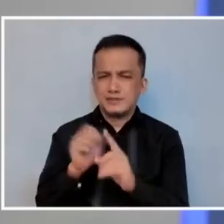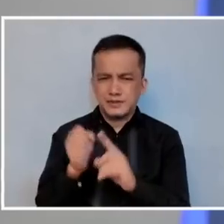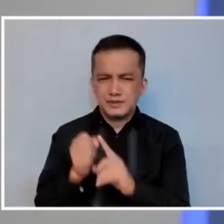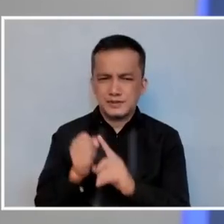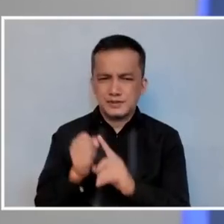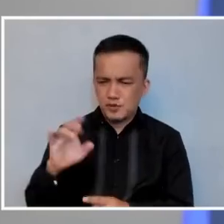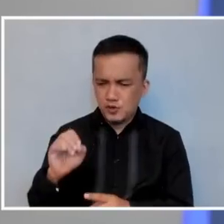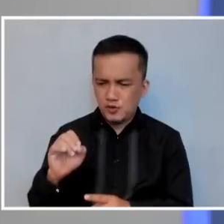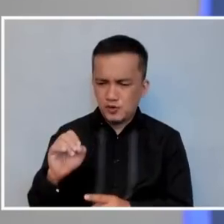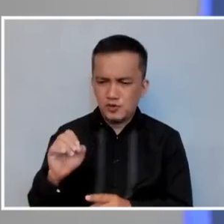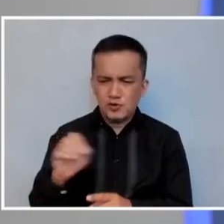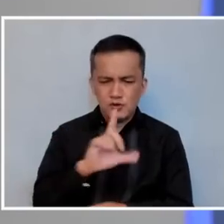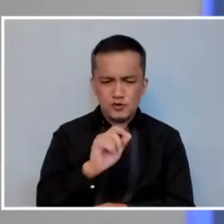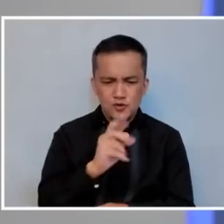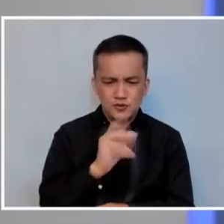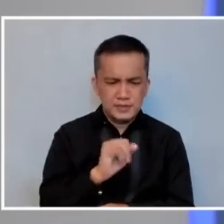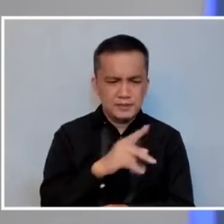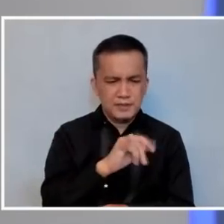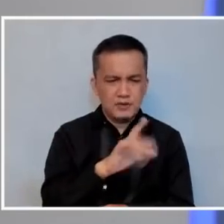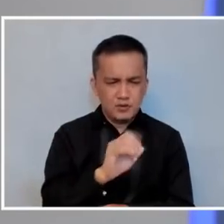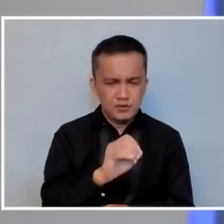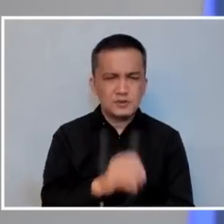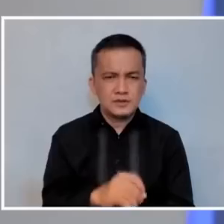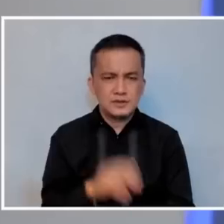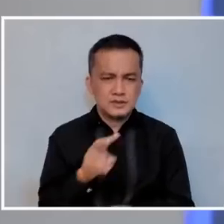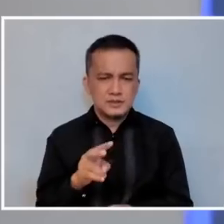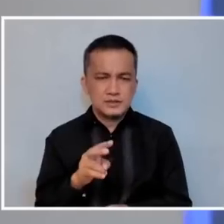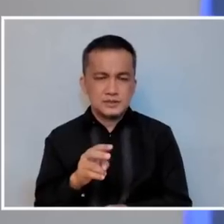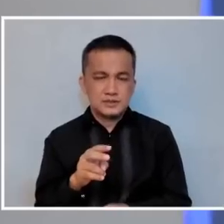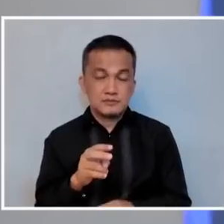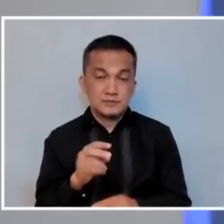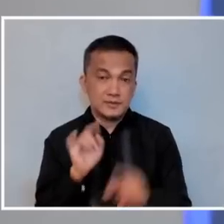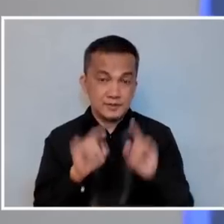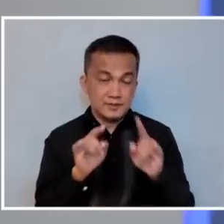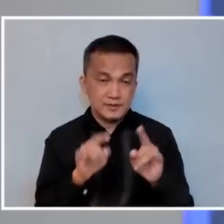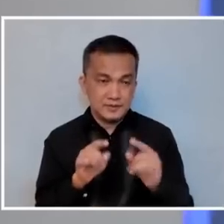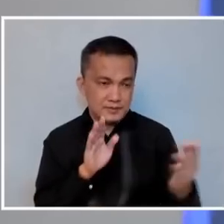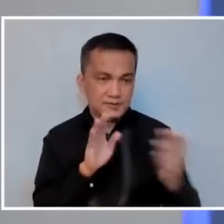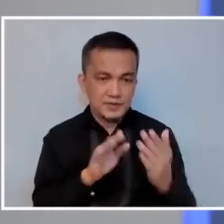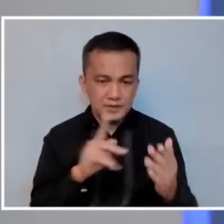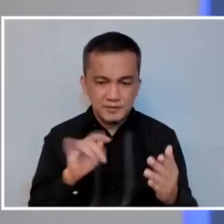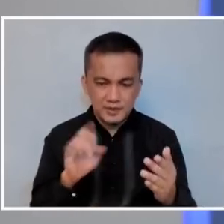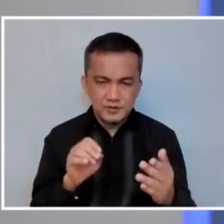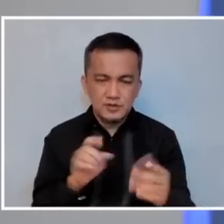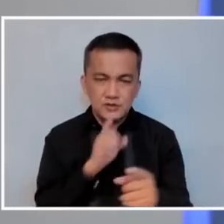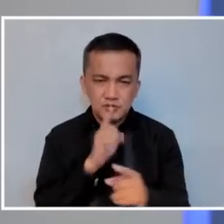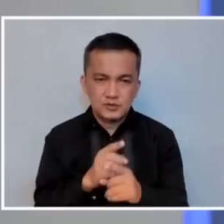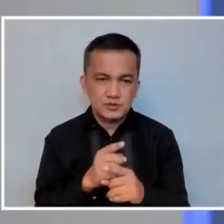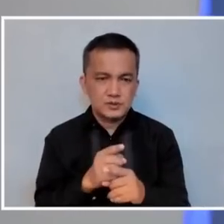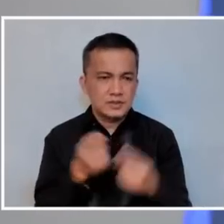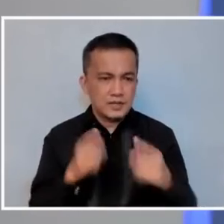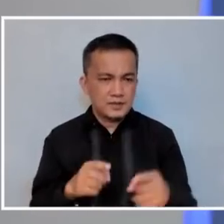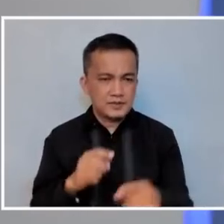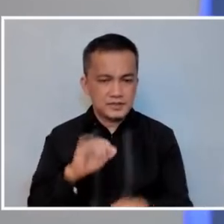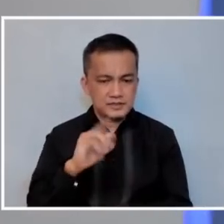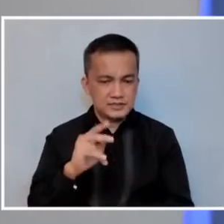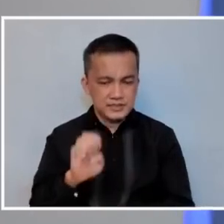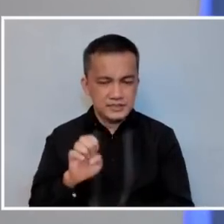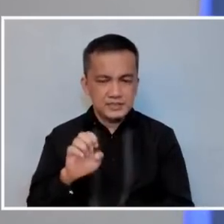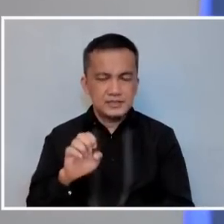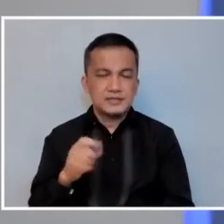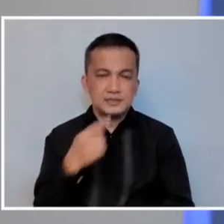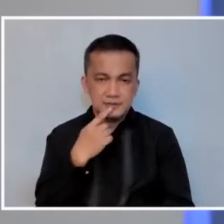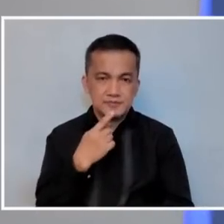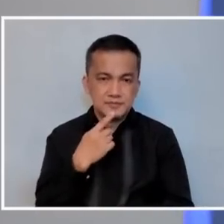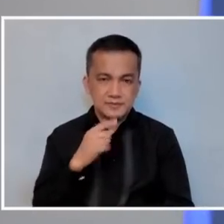at Paolo Avellino. Na-corner rin ang press si Paolo tungkol sa real score nila ni Janine Gutierrez. Nagpapatrol,